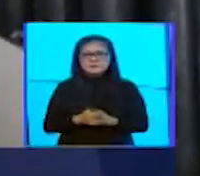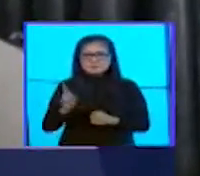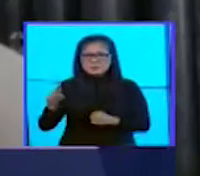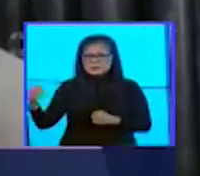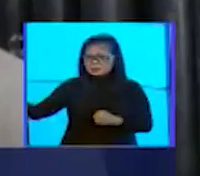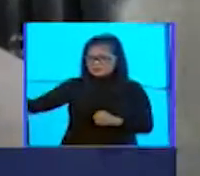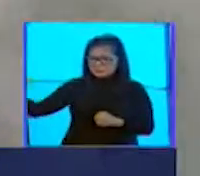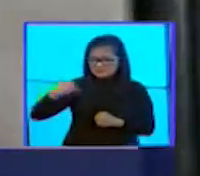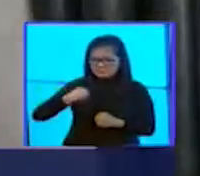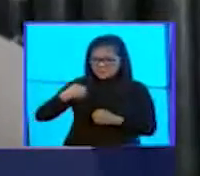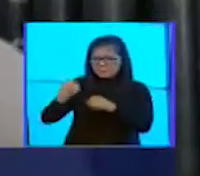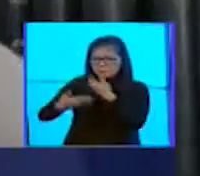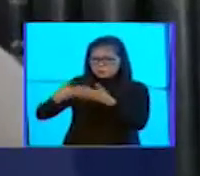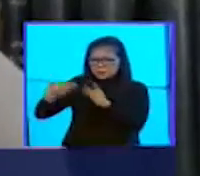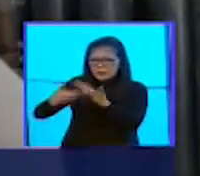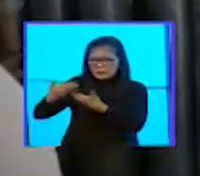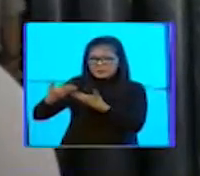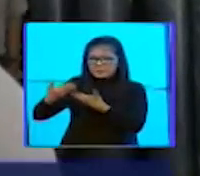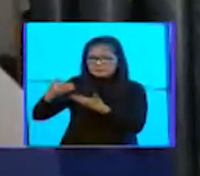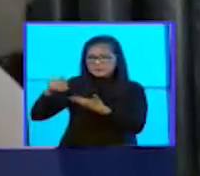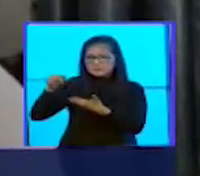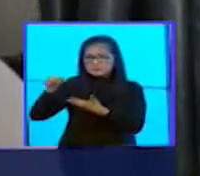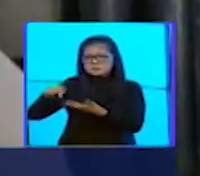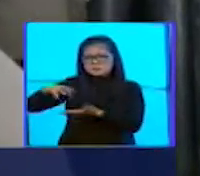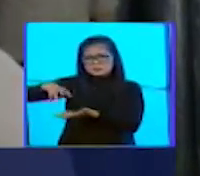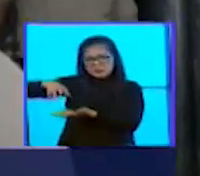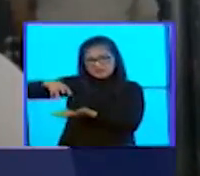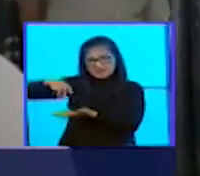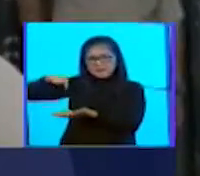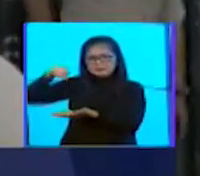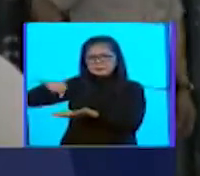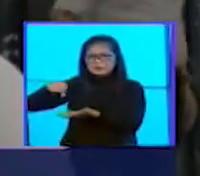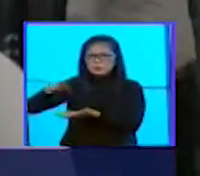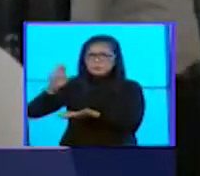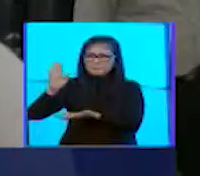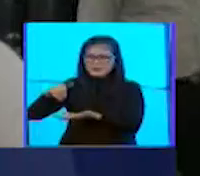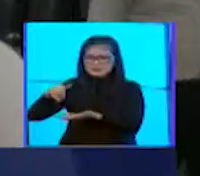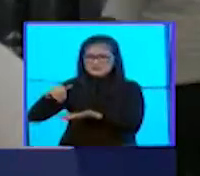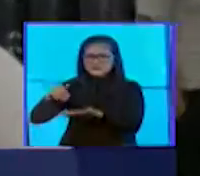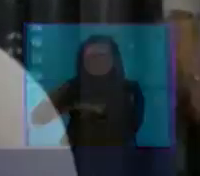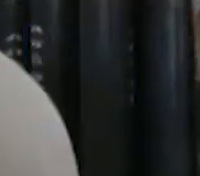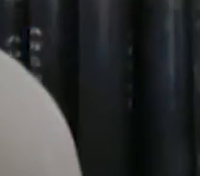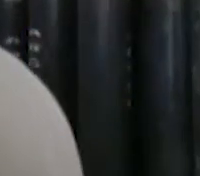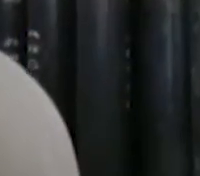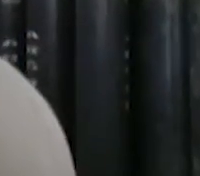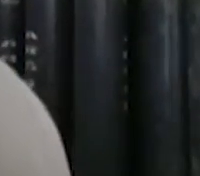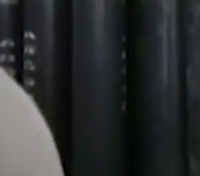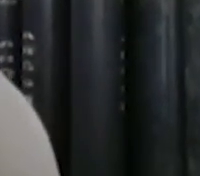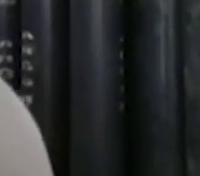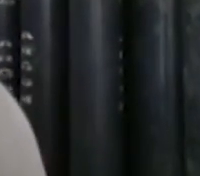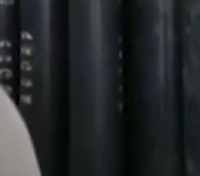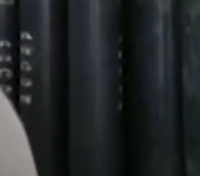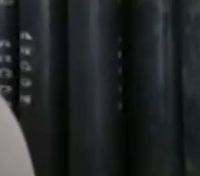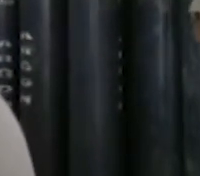Jadi otomatis produksi kita juga terkendala. Makanya ada solusi dari manajemen untuk